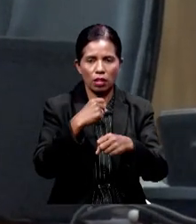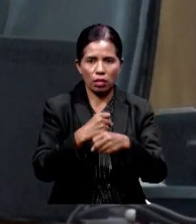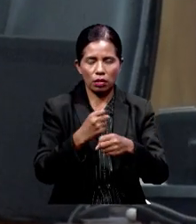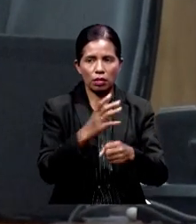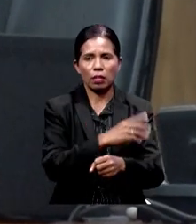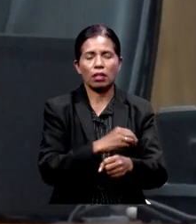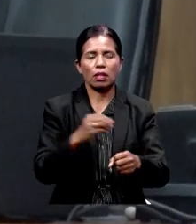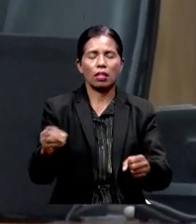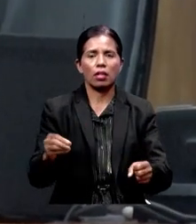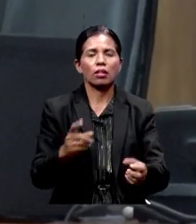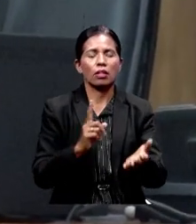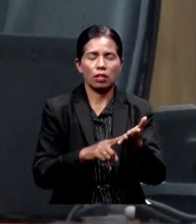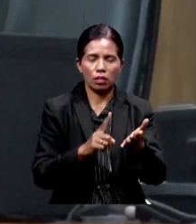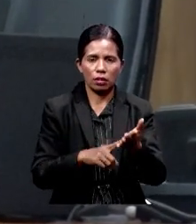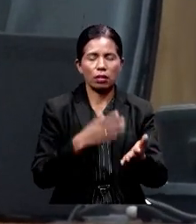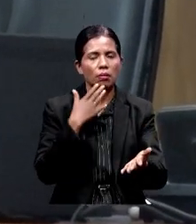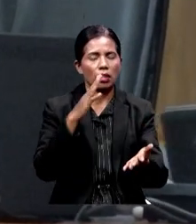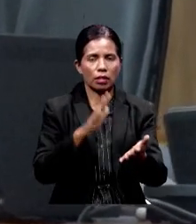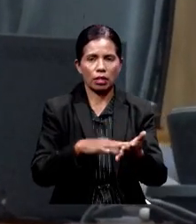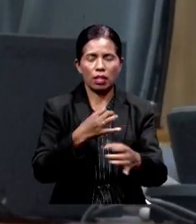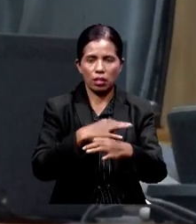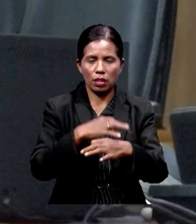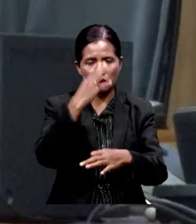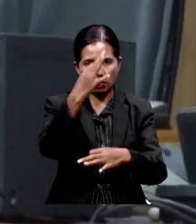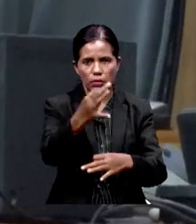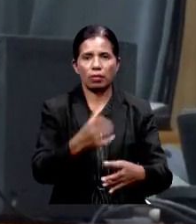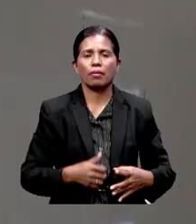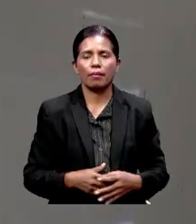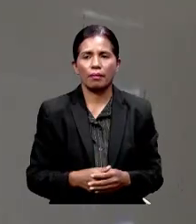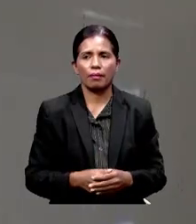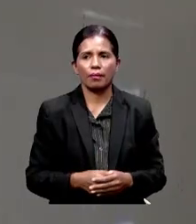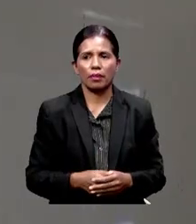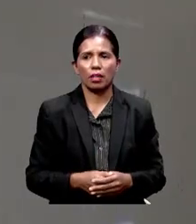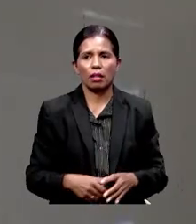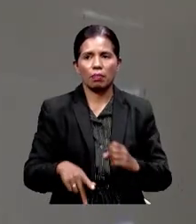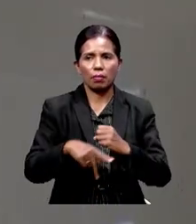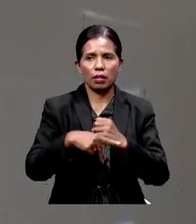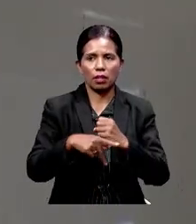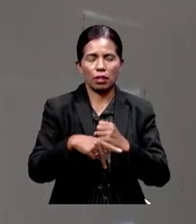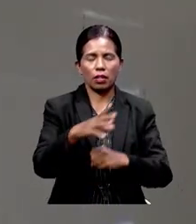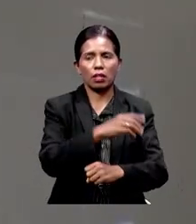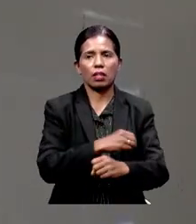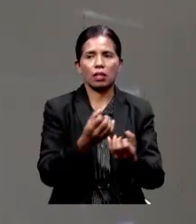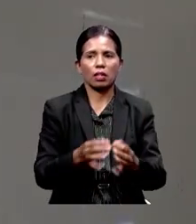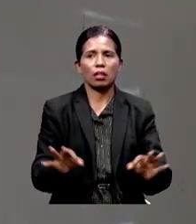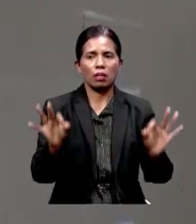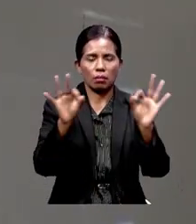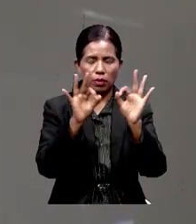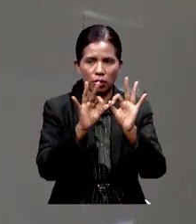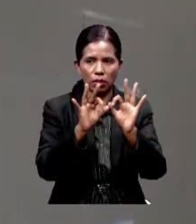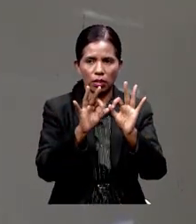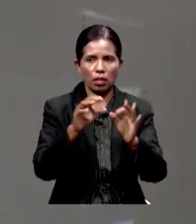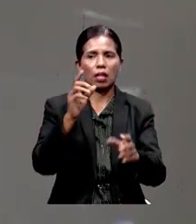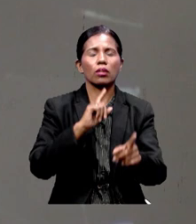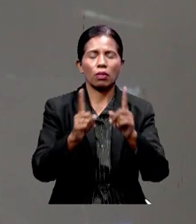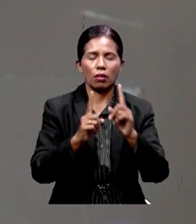oposisau maka tu kritika buat nebe ladia ko di hadia ia futuro Freteling ne papel importante atu kritika